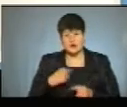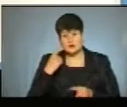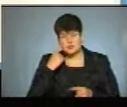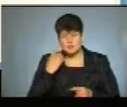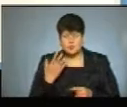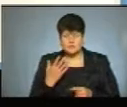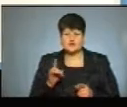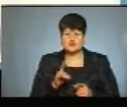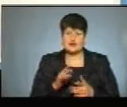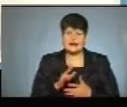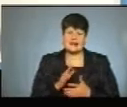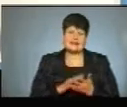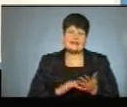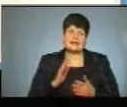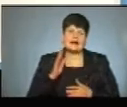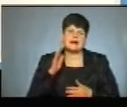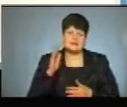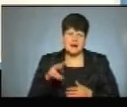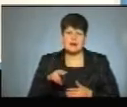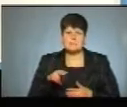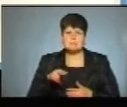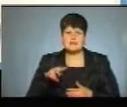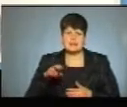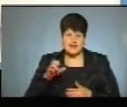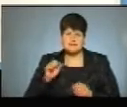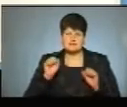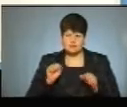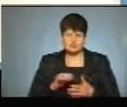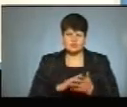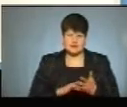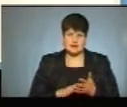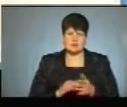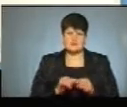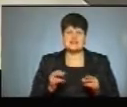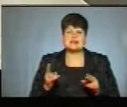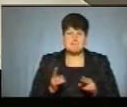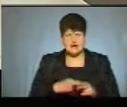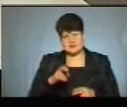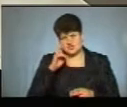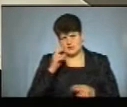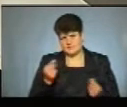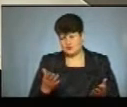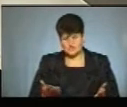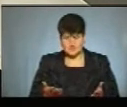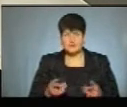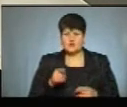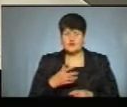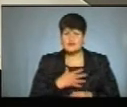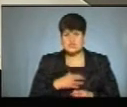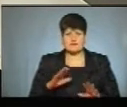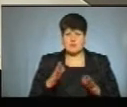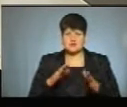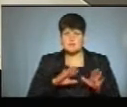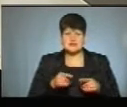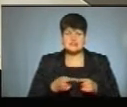і надалі пласт зможе нормально розвиватися там, без державного фінансування. І тут важливий момент, що після оцих